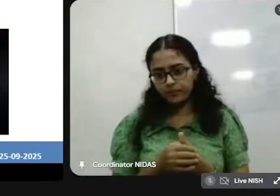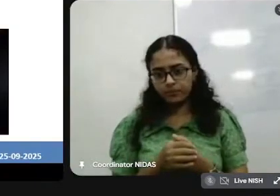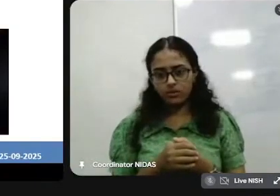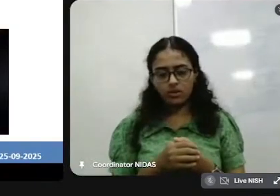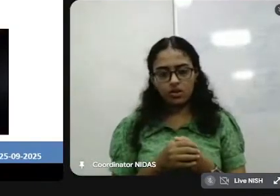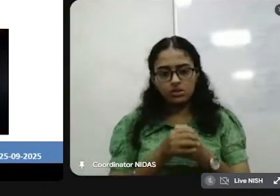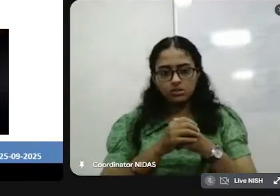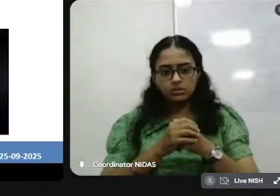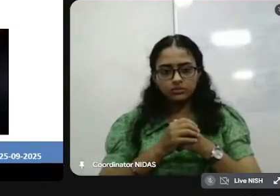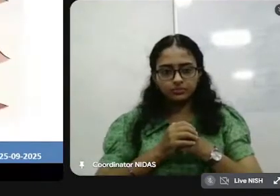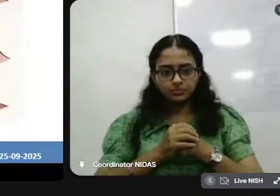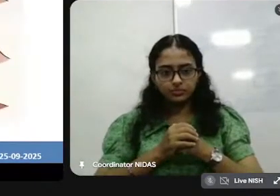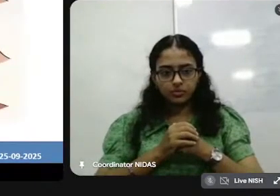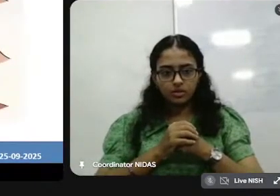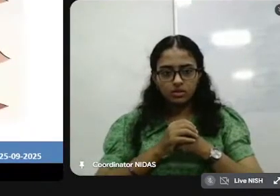ശ്രദ്ധിക്കുക.